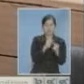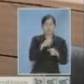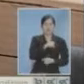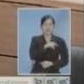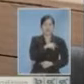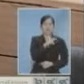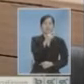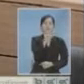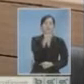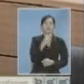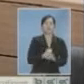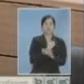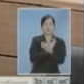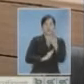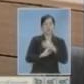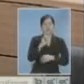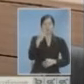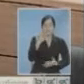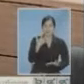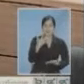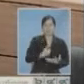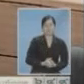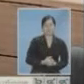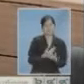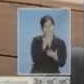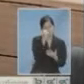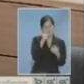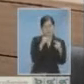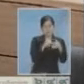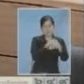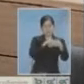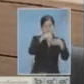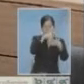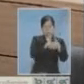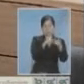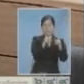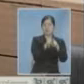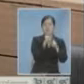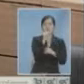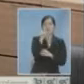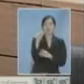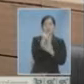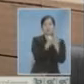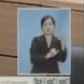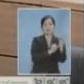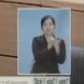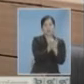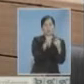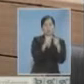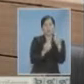ไม่มีคนพิการไม่มาเพราะว่าเราเลือกตั้งเหมือนสสใช้ระบบเขตเข้ามาเนี่ยมันก็ทำ